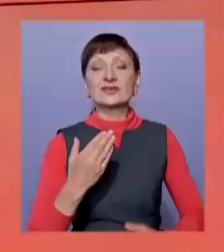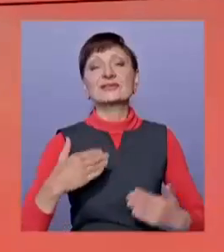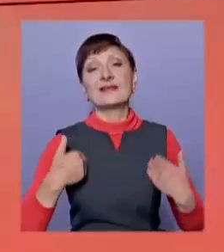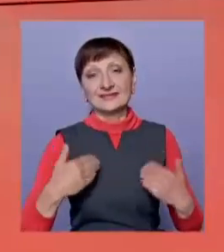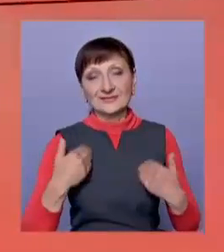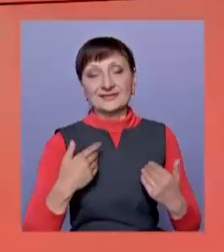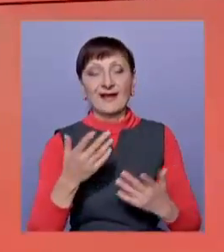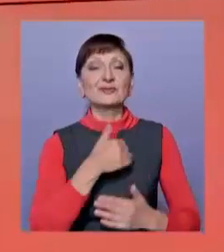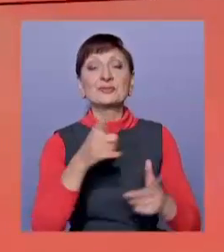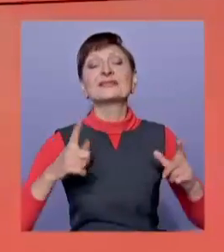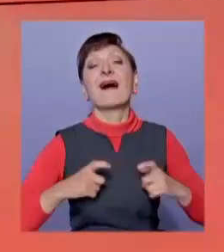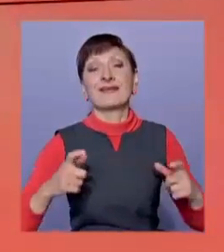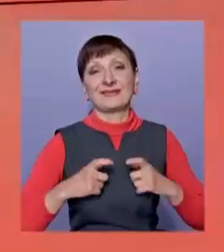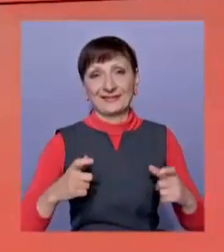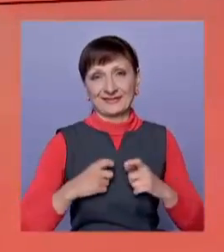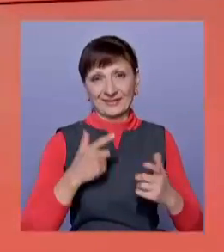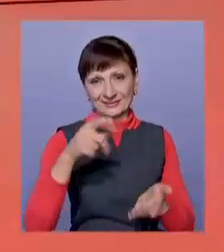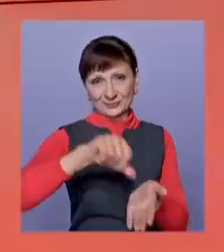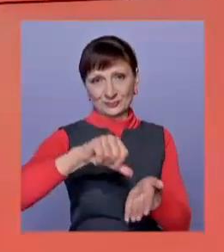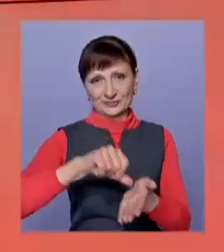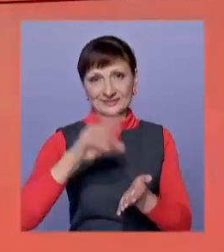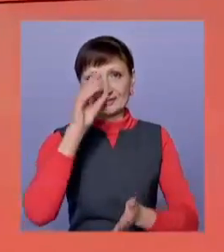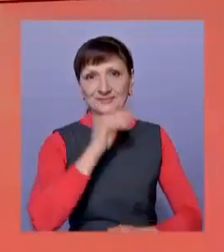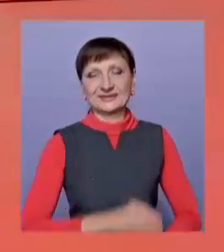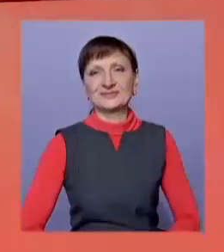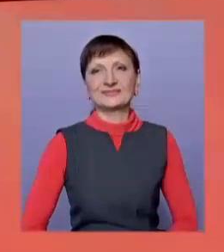позавидовать тебе белой завистью.